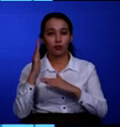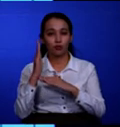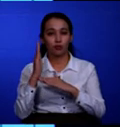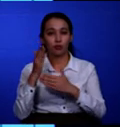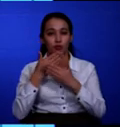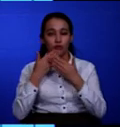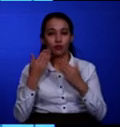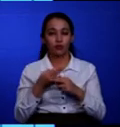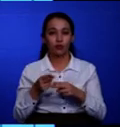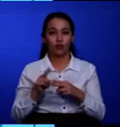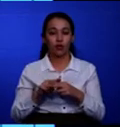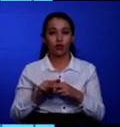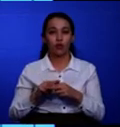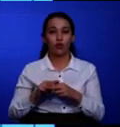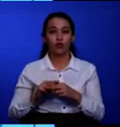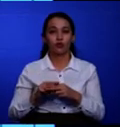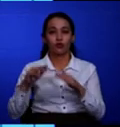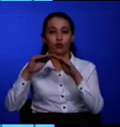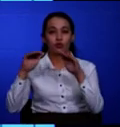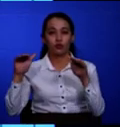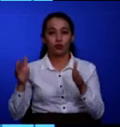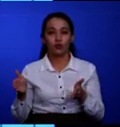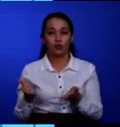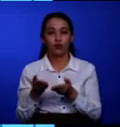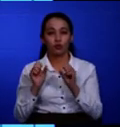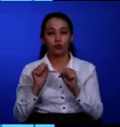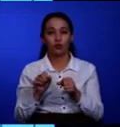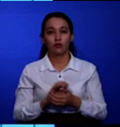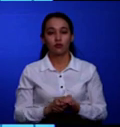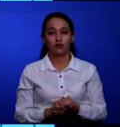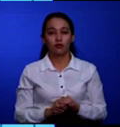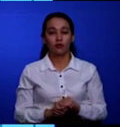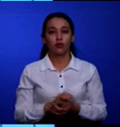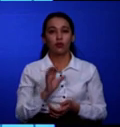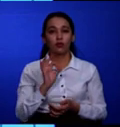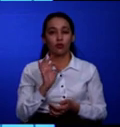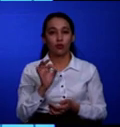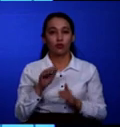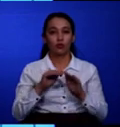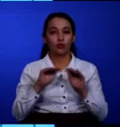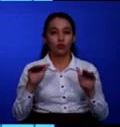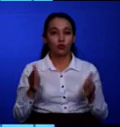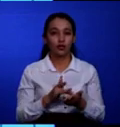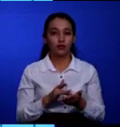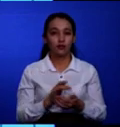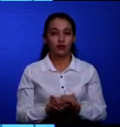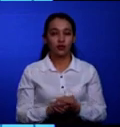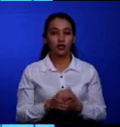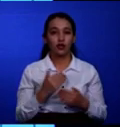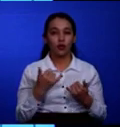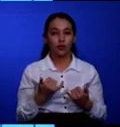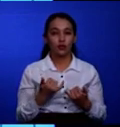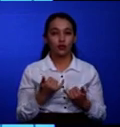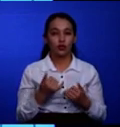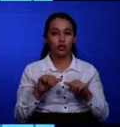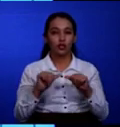ham to'rt burchak bo'la oladi. Demak, bu misolimizda to'g'ri to'rt burchaklar 2ta. Siz bu